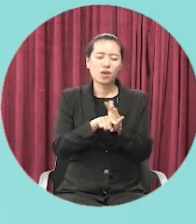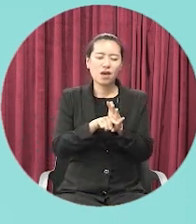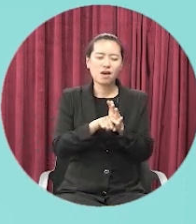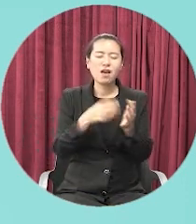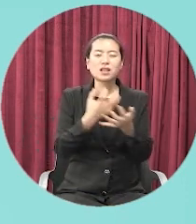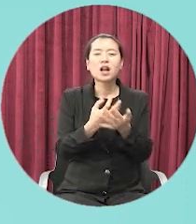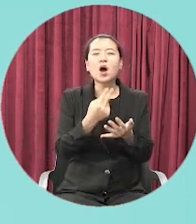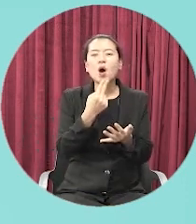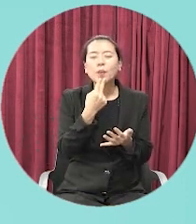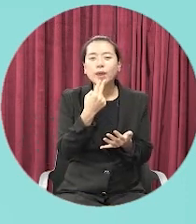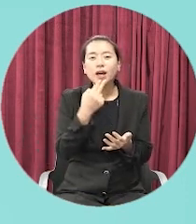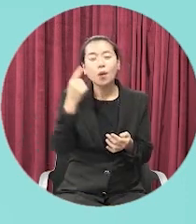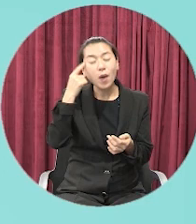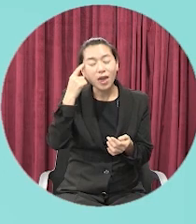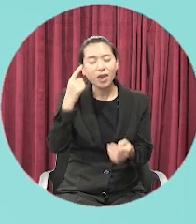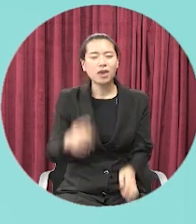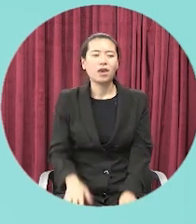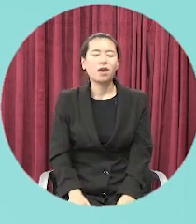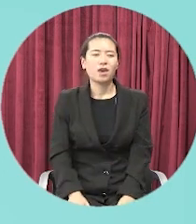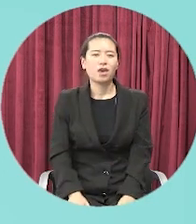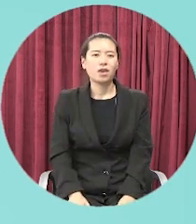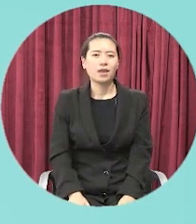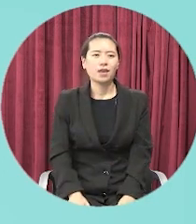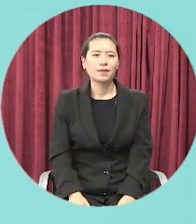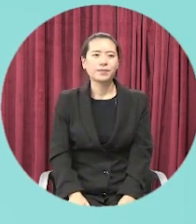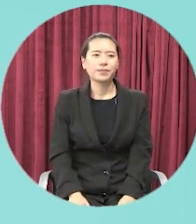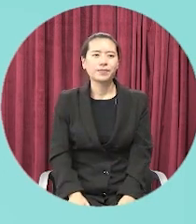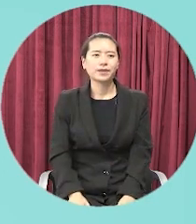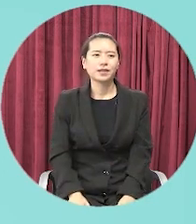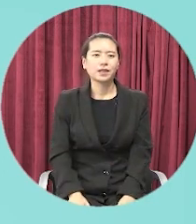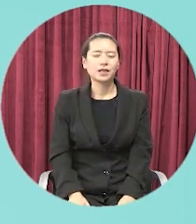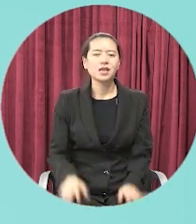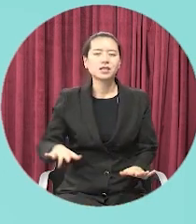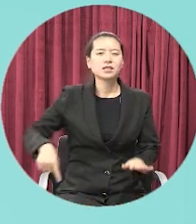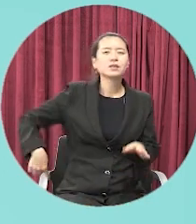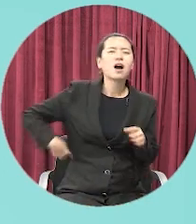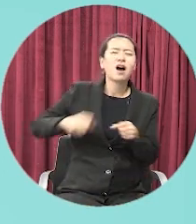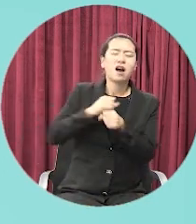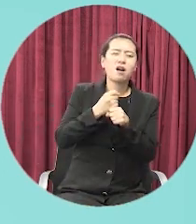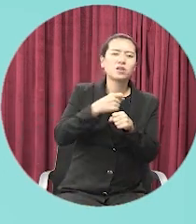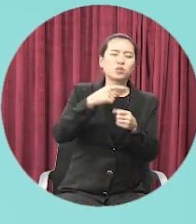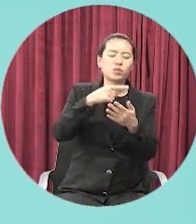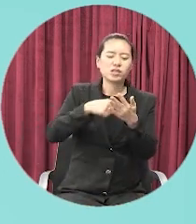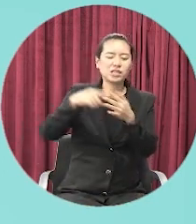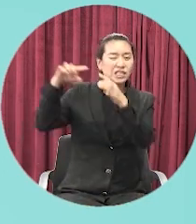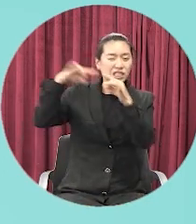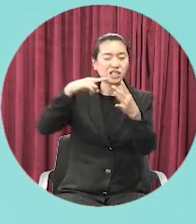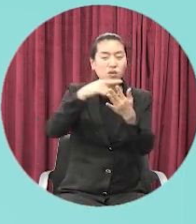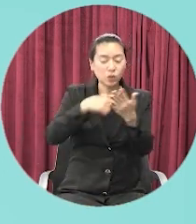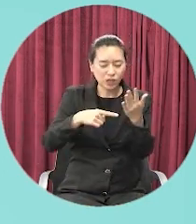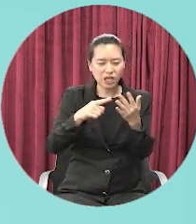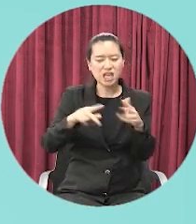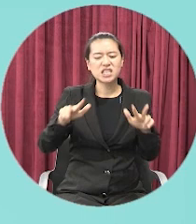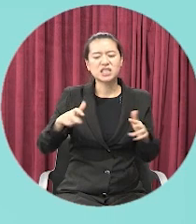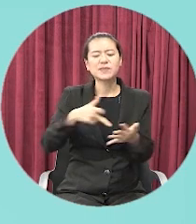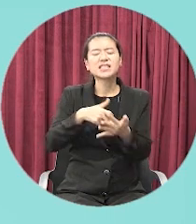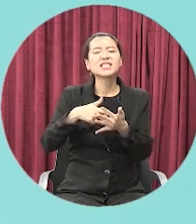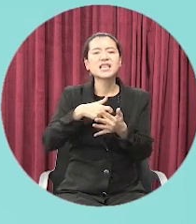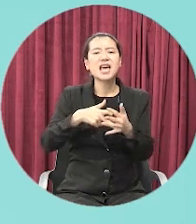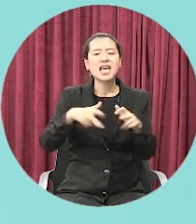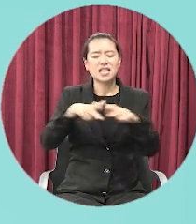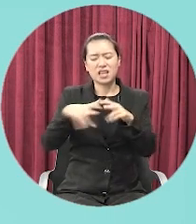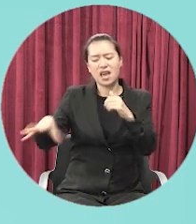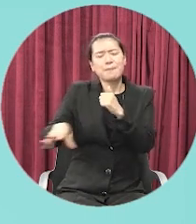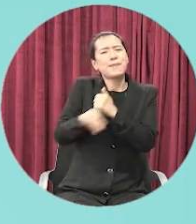장애 유형 분류 에서 척수 3 사항이 치 제작을 묶여있고 척수 2치 체 장애가 기능 뭐